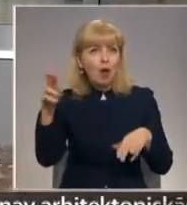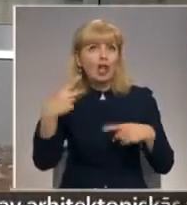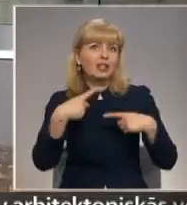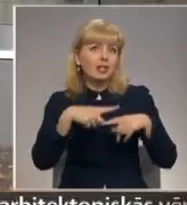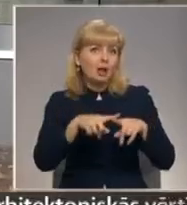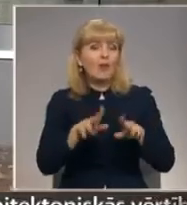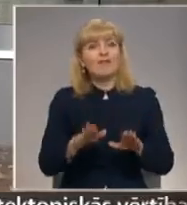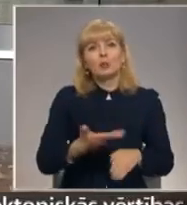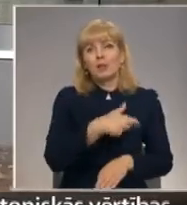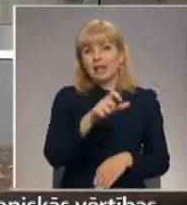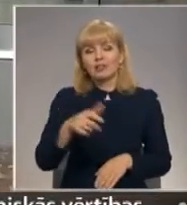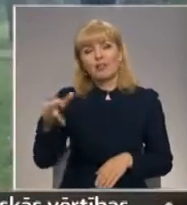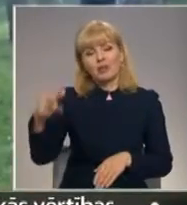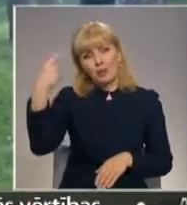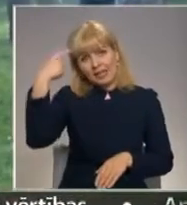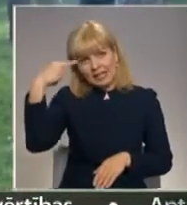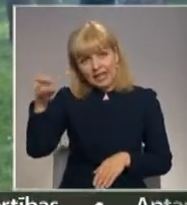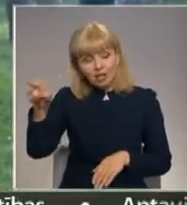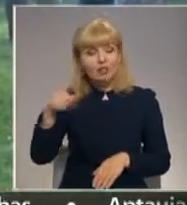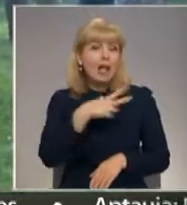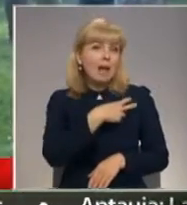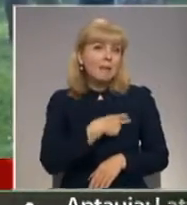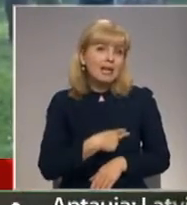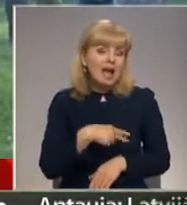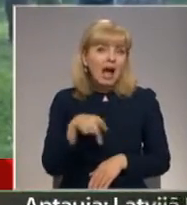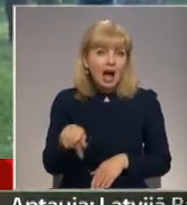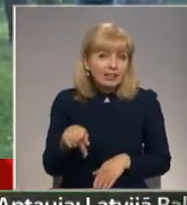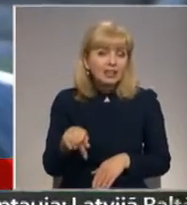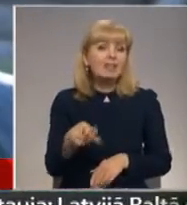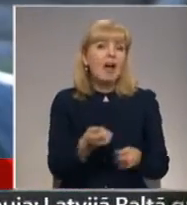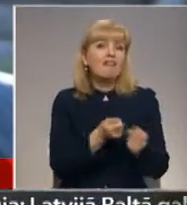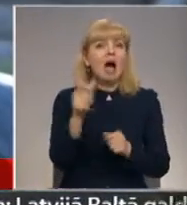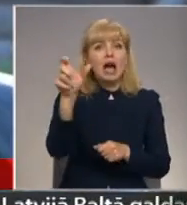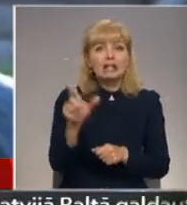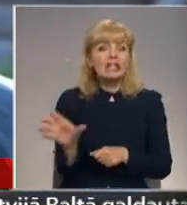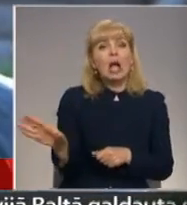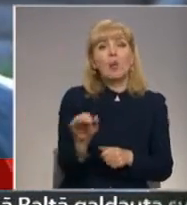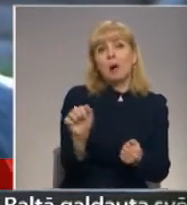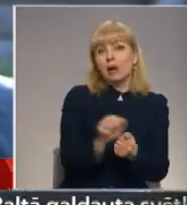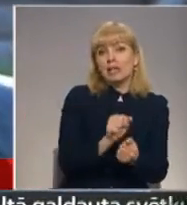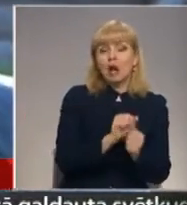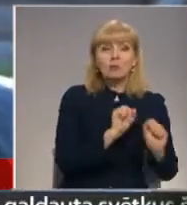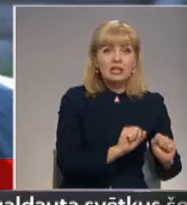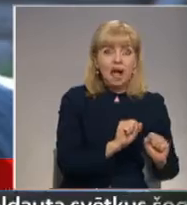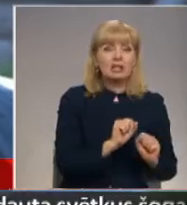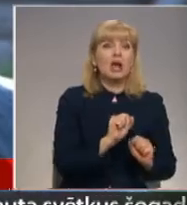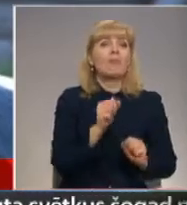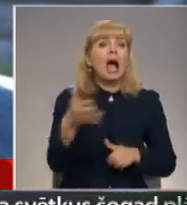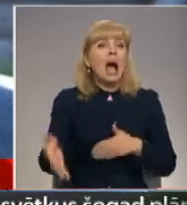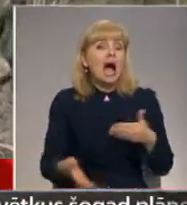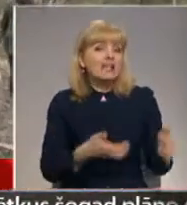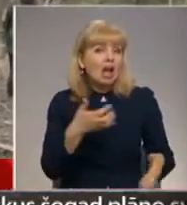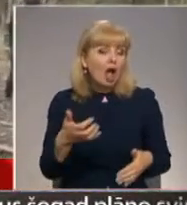stāsta Latgales kolēģi. Biedrības Kromakalna broliste vadītājs kopā ar dabas aizsardzības, arheoloģijas un